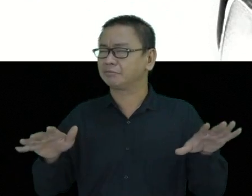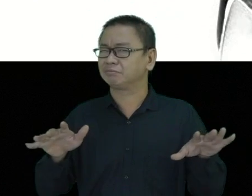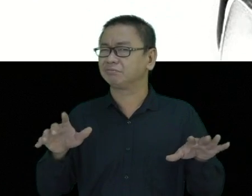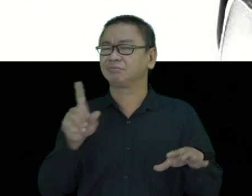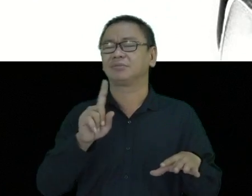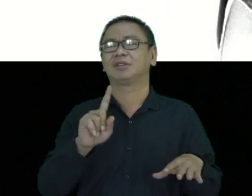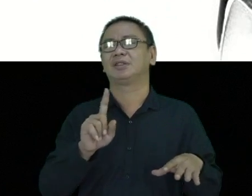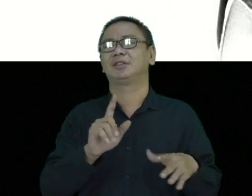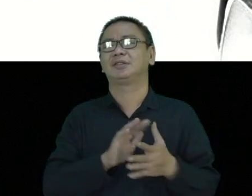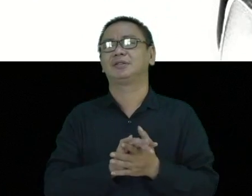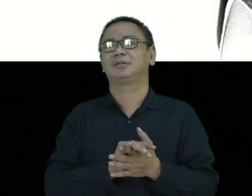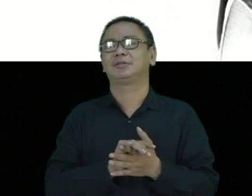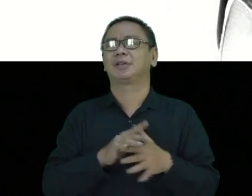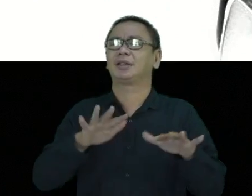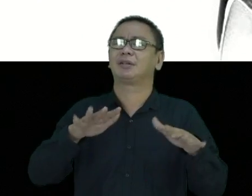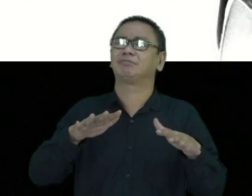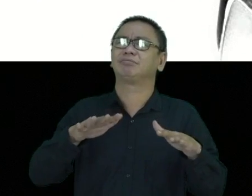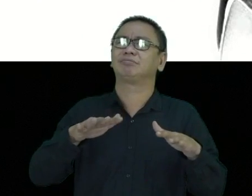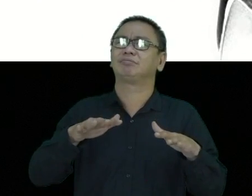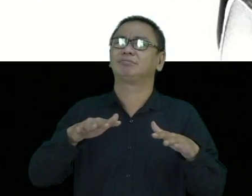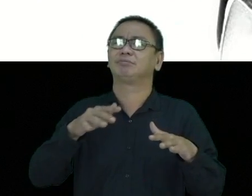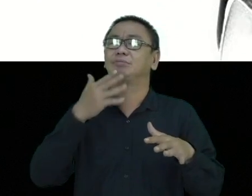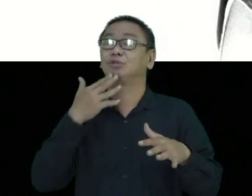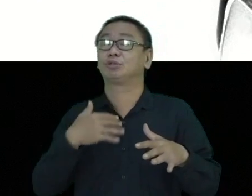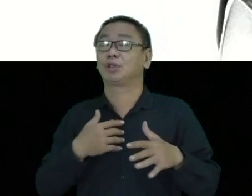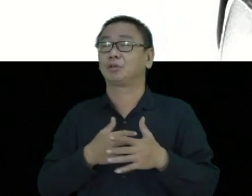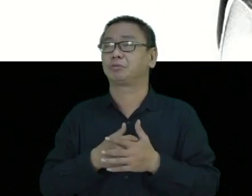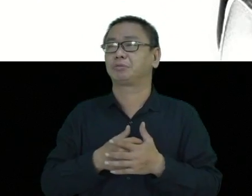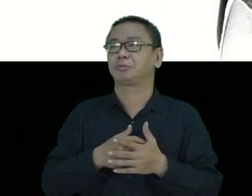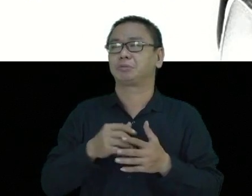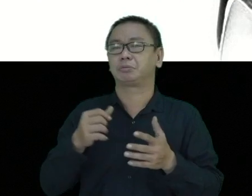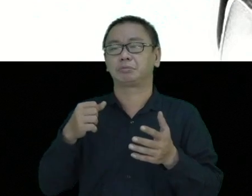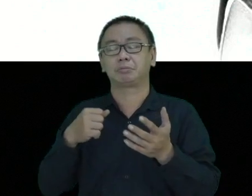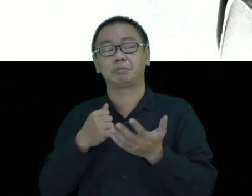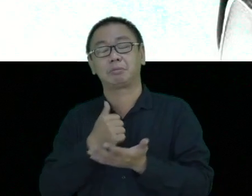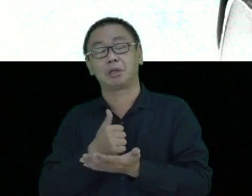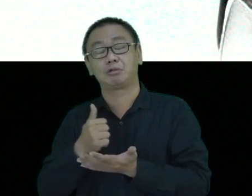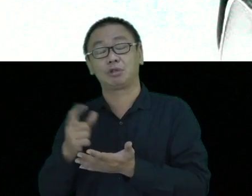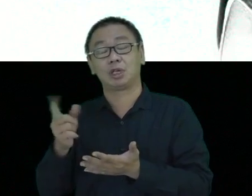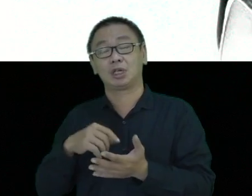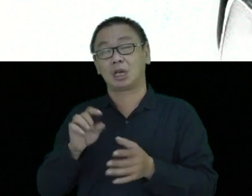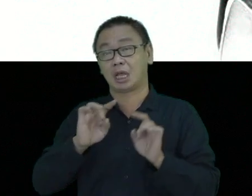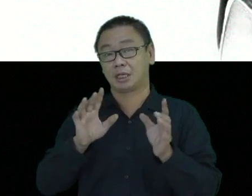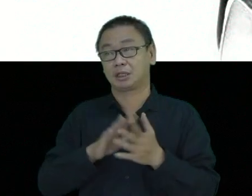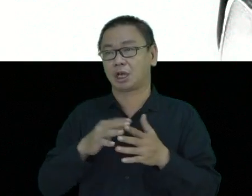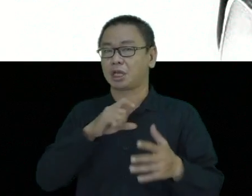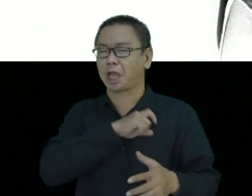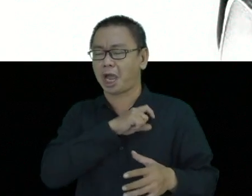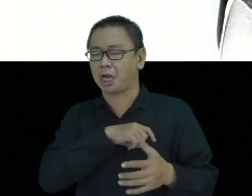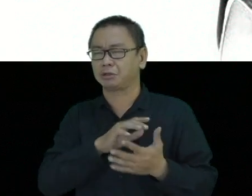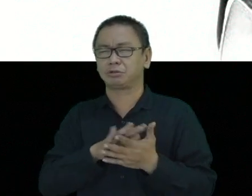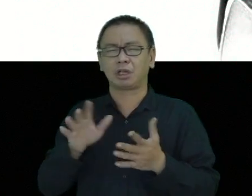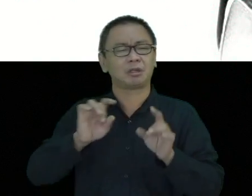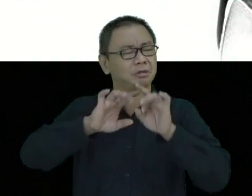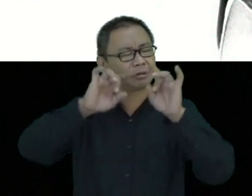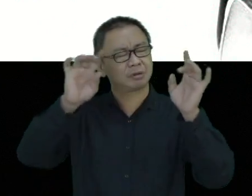membackup hidupnya, kekayaan, kuasa, dan segala macamnya lah. Tetapi ketika mereka menghadapi situasi